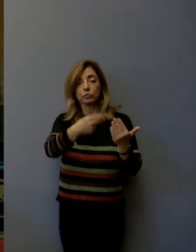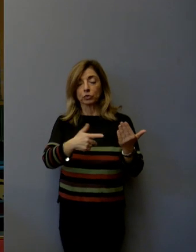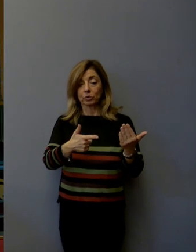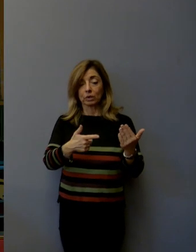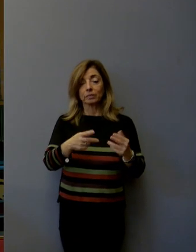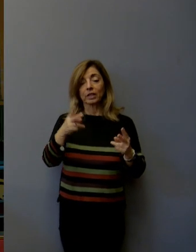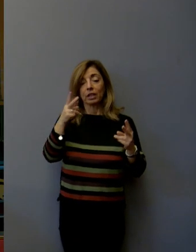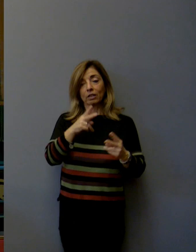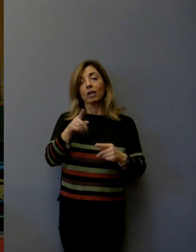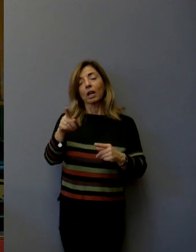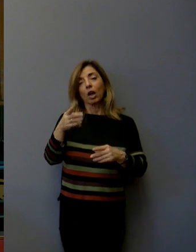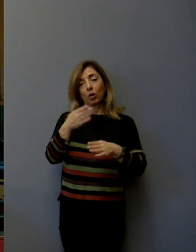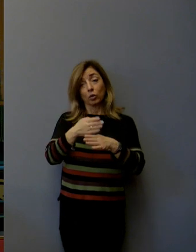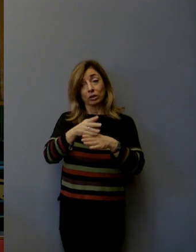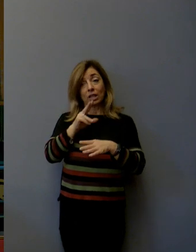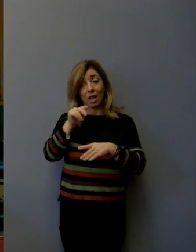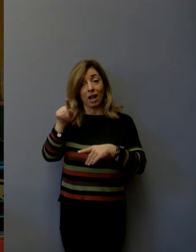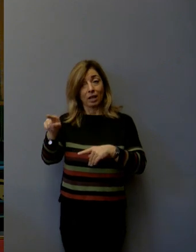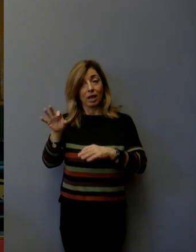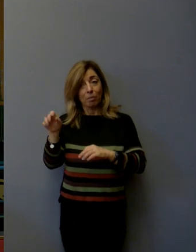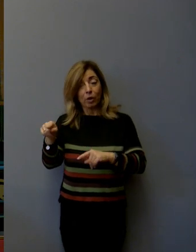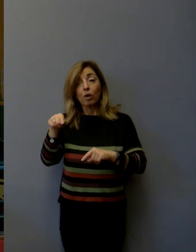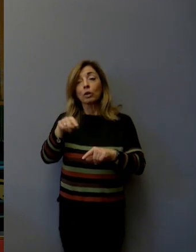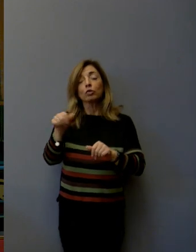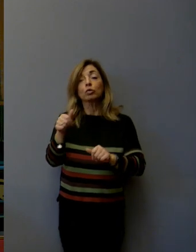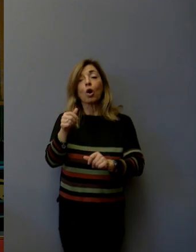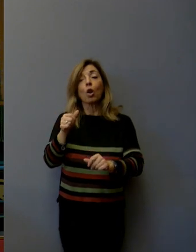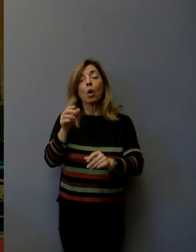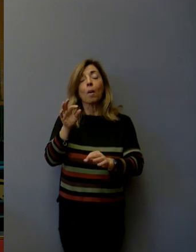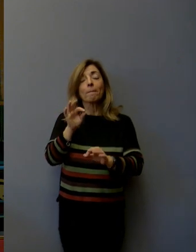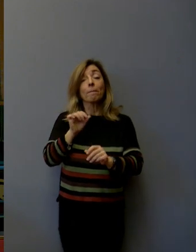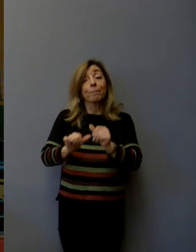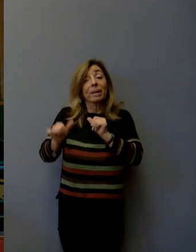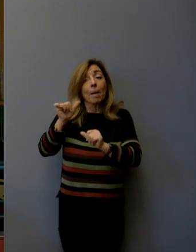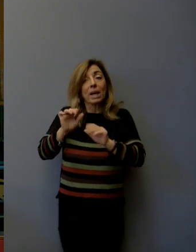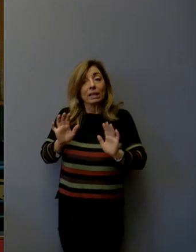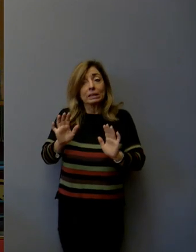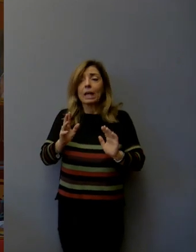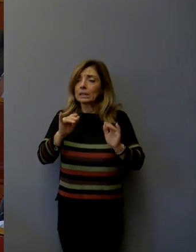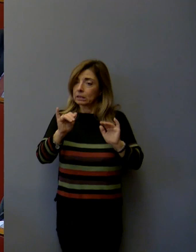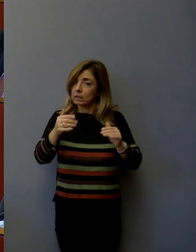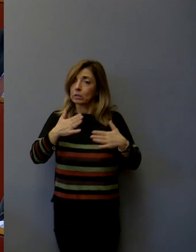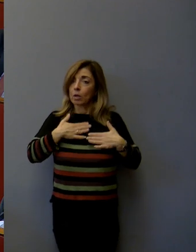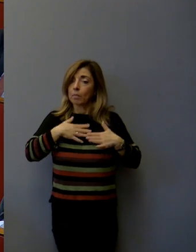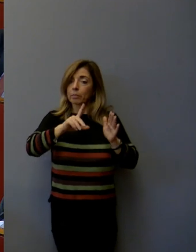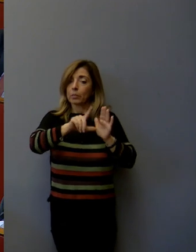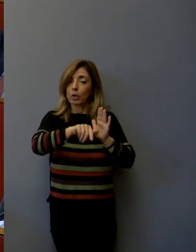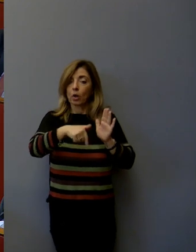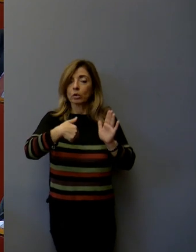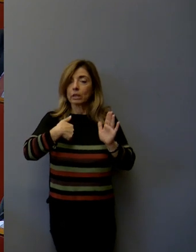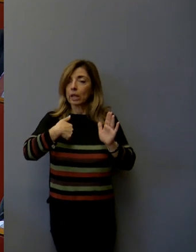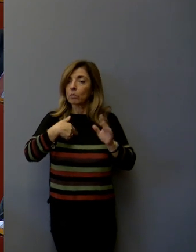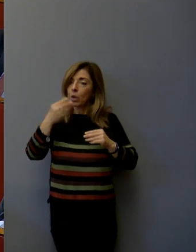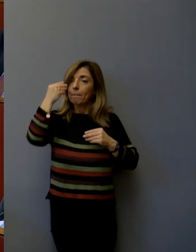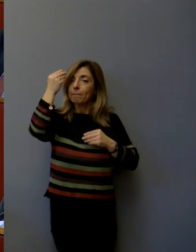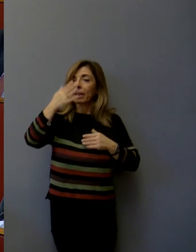sta facendo soltanto delle premesse Questo è il mio tempo presidente sono tutte considerazioni che attengono al